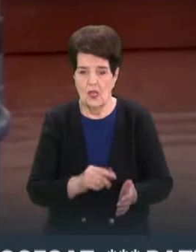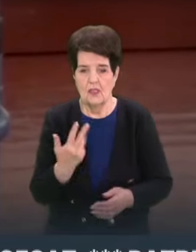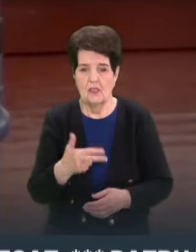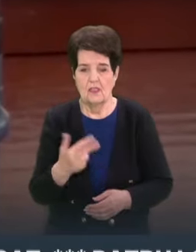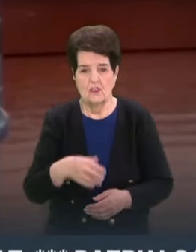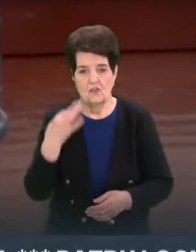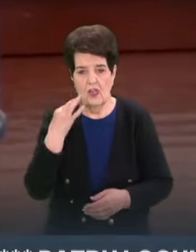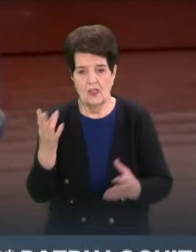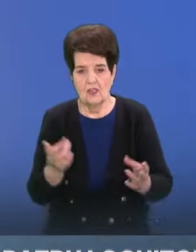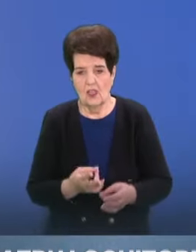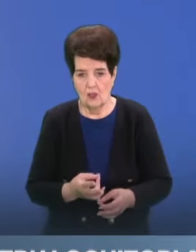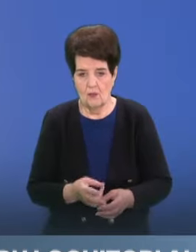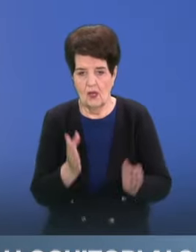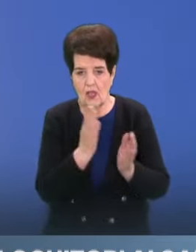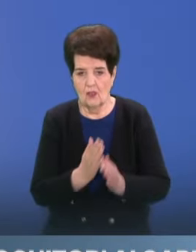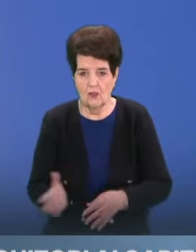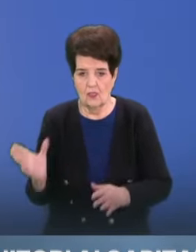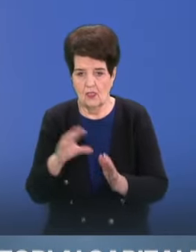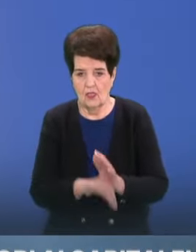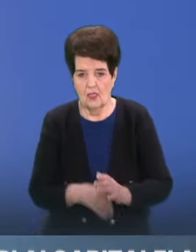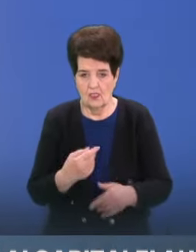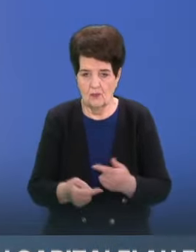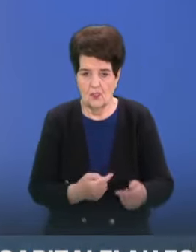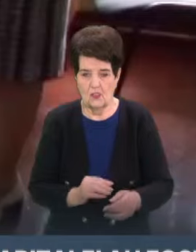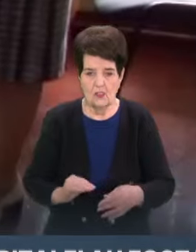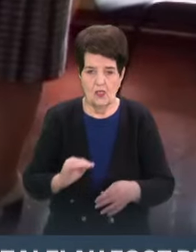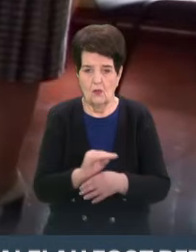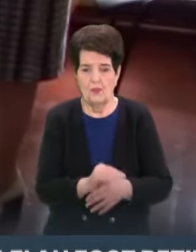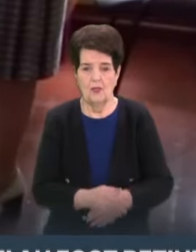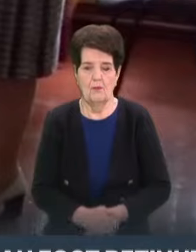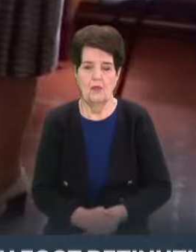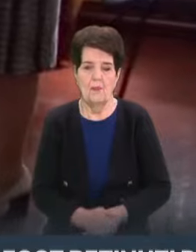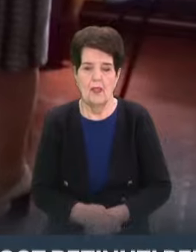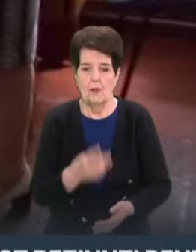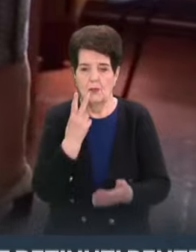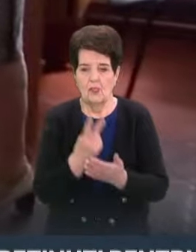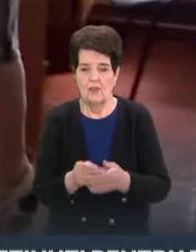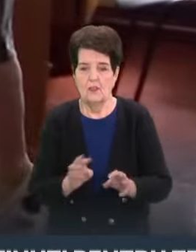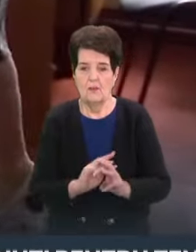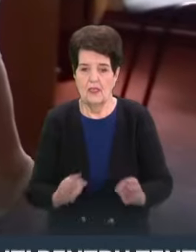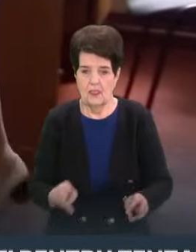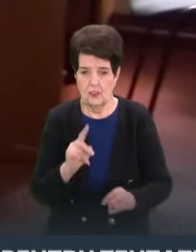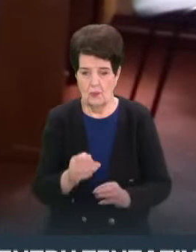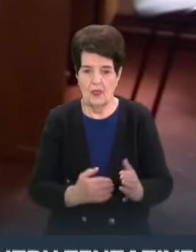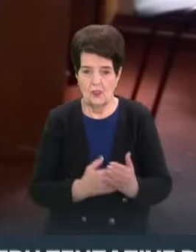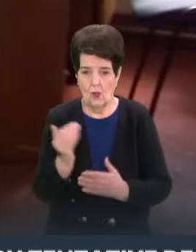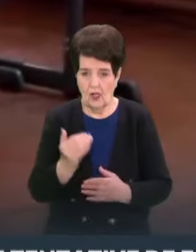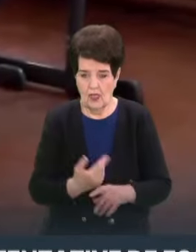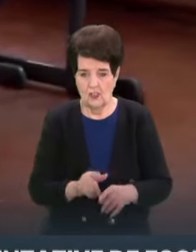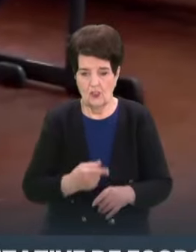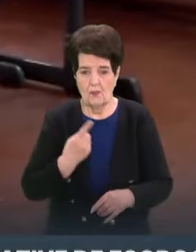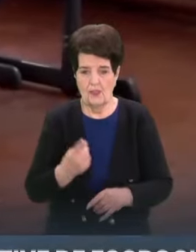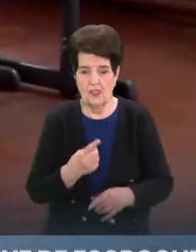ani ca la ritmul actual de încadrare în profesie să acoperim deficitul. Potrivit ministrului, pentru a crește atractivitatea